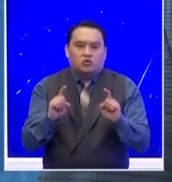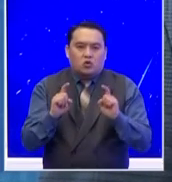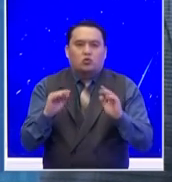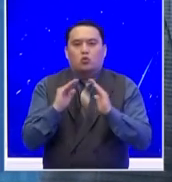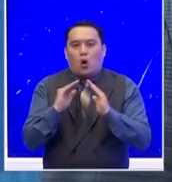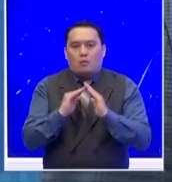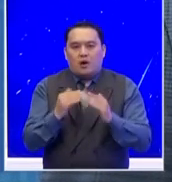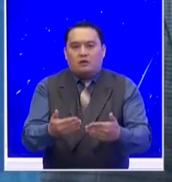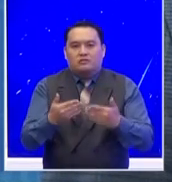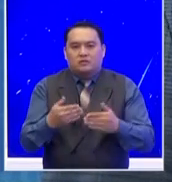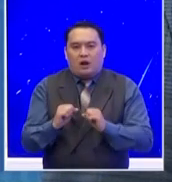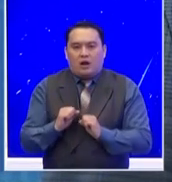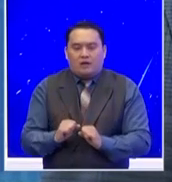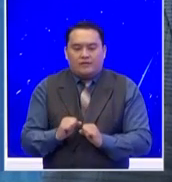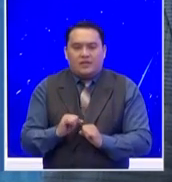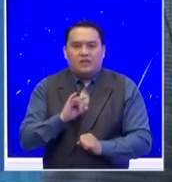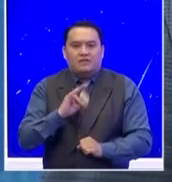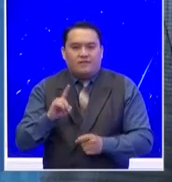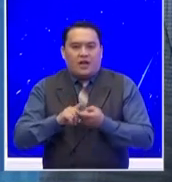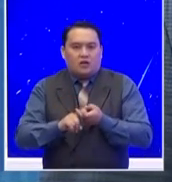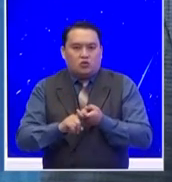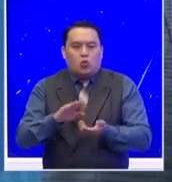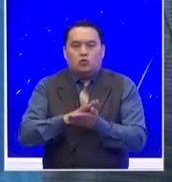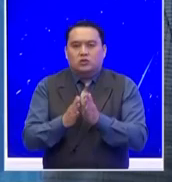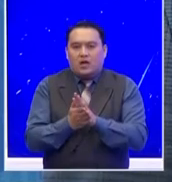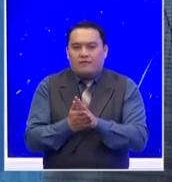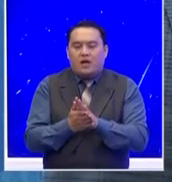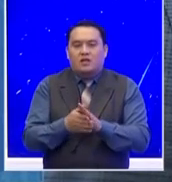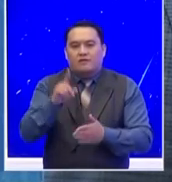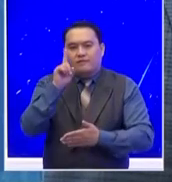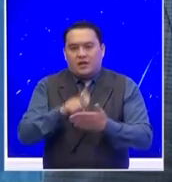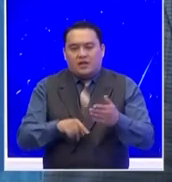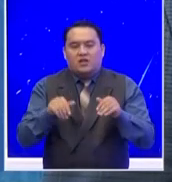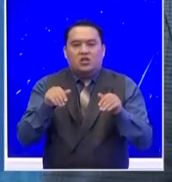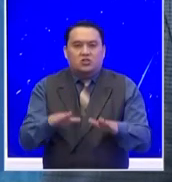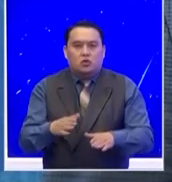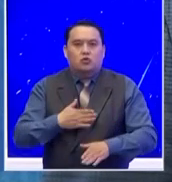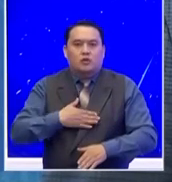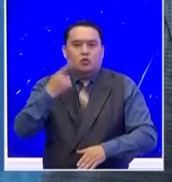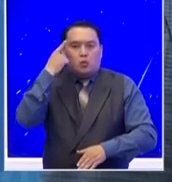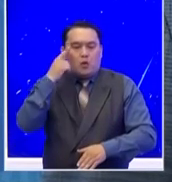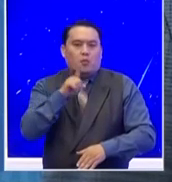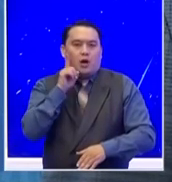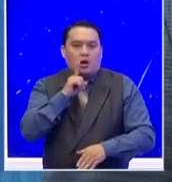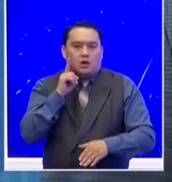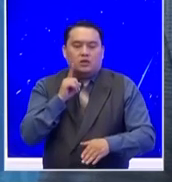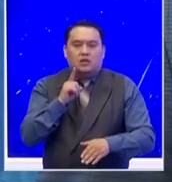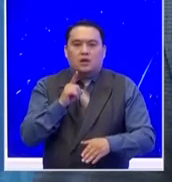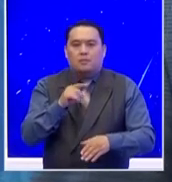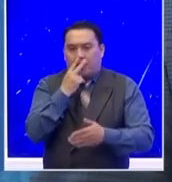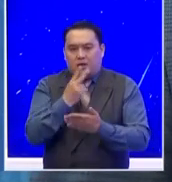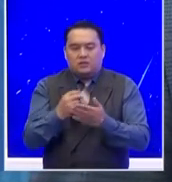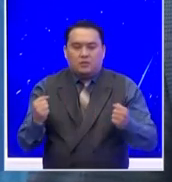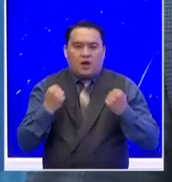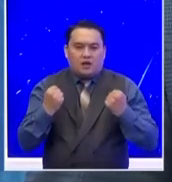чтобы предотвратить распространение коронавирусной инфекции. В условиях пандемии это верное решение. Думаю, это поможет молодым людям развеяться и проявить